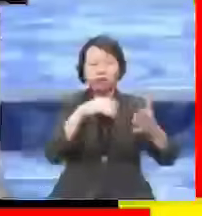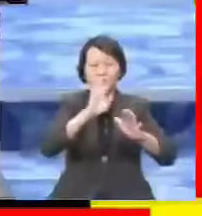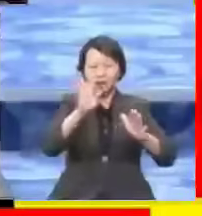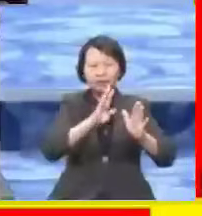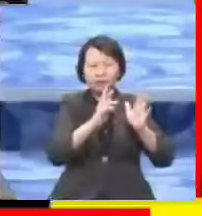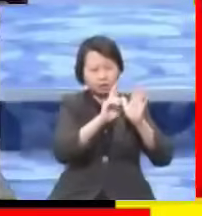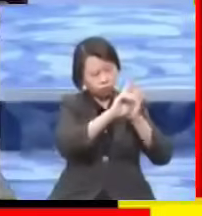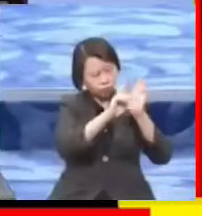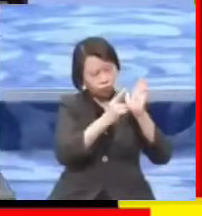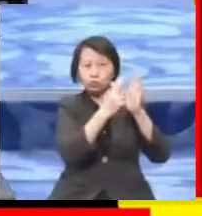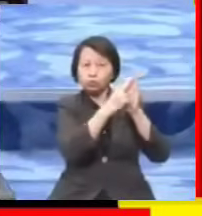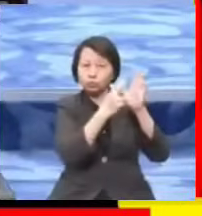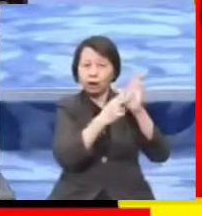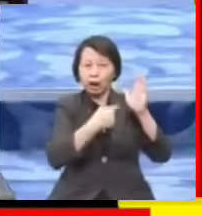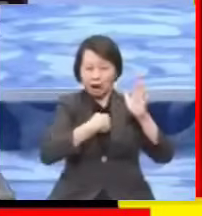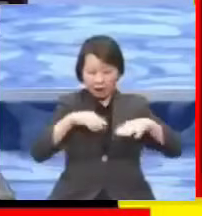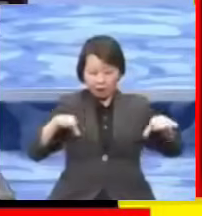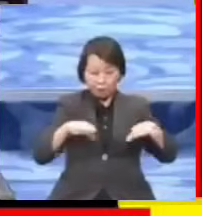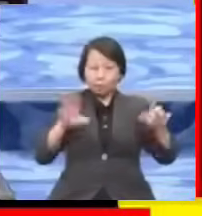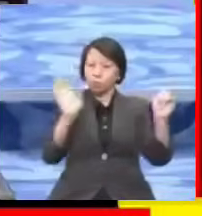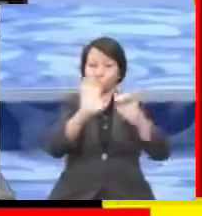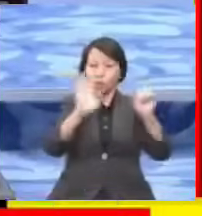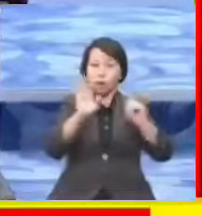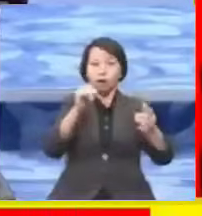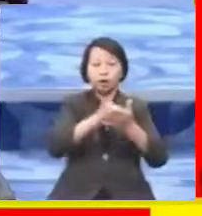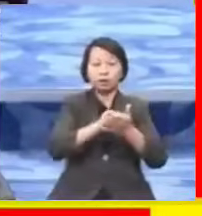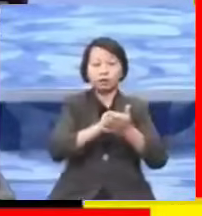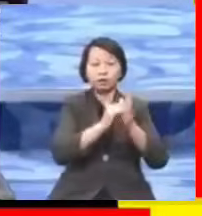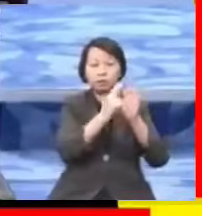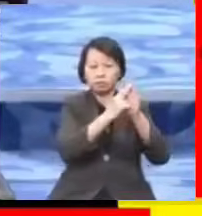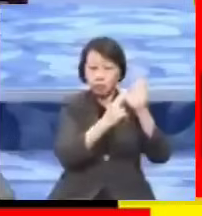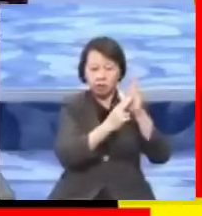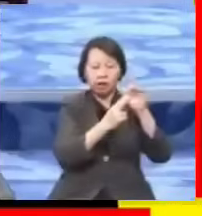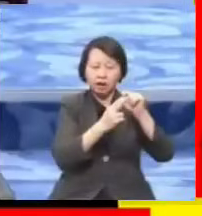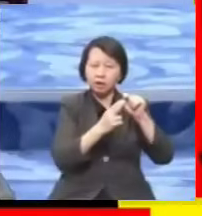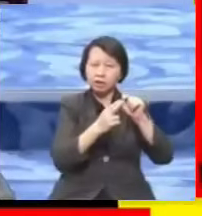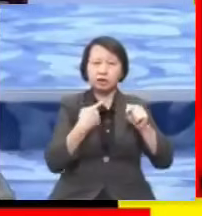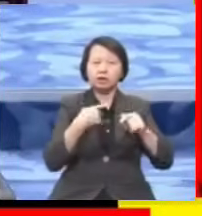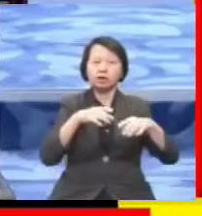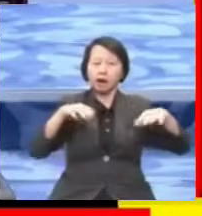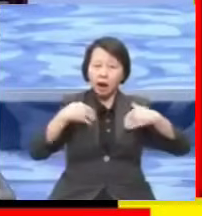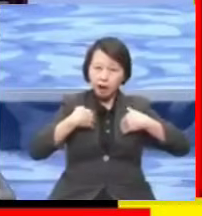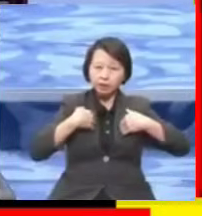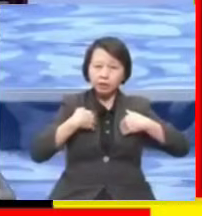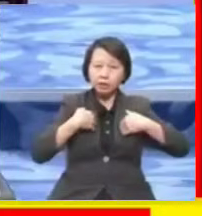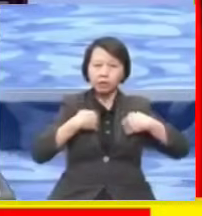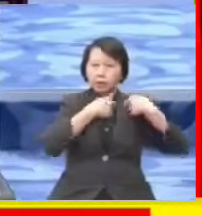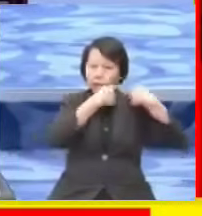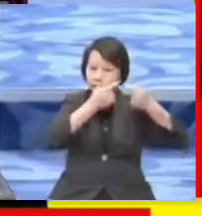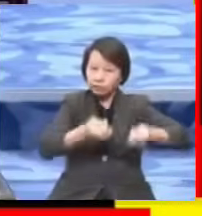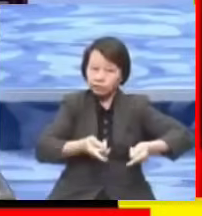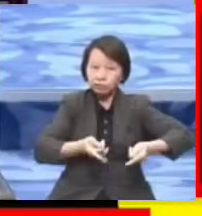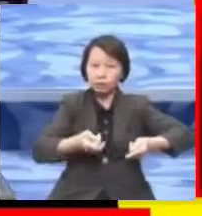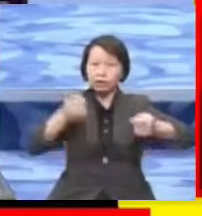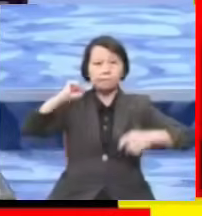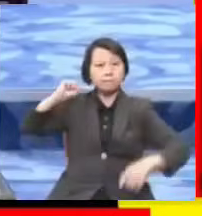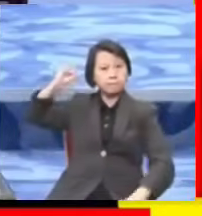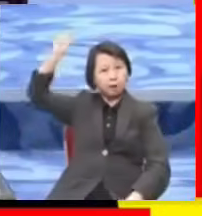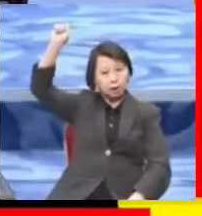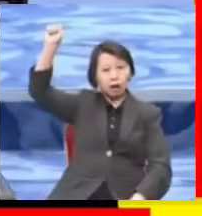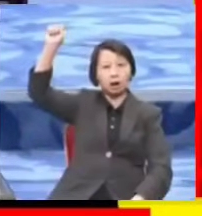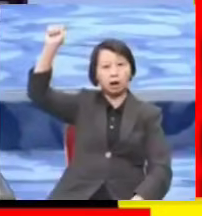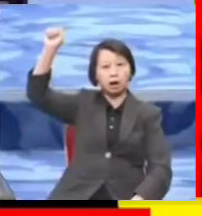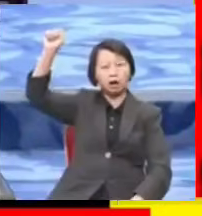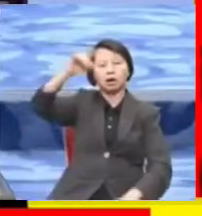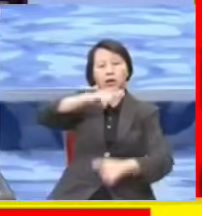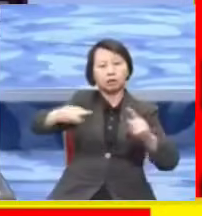buat, ini memang dipertahankan sejak kita merdeka. Ya. Cuma kematangan politik dan demokrasi itu